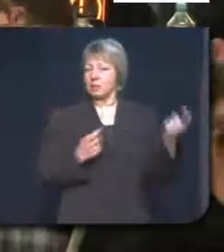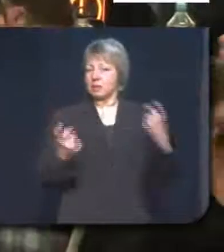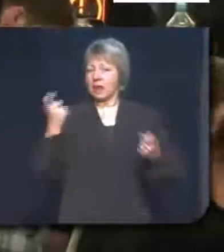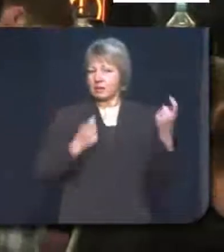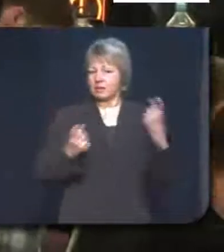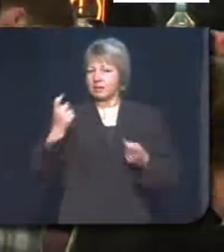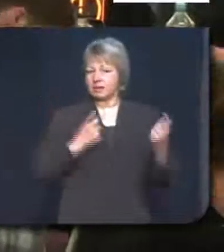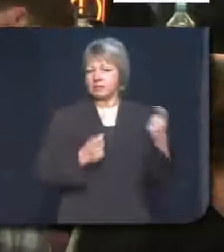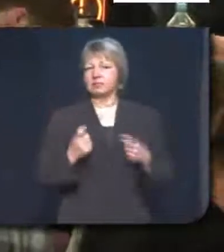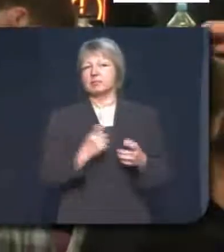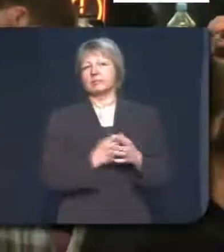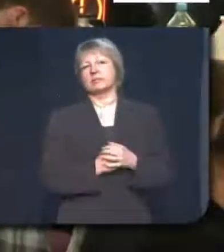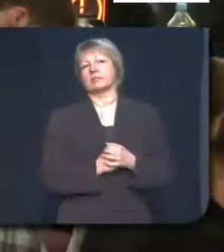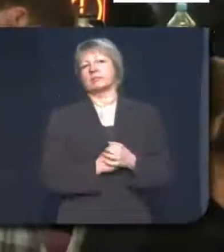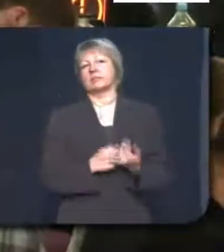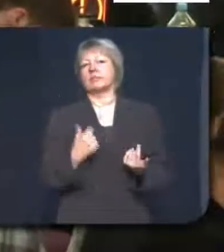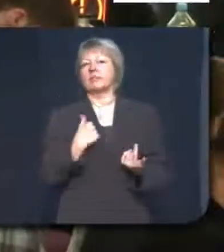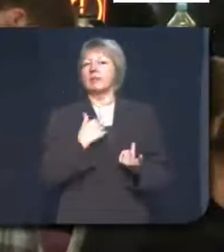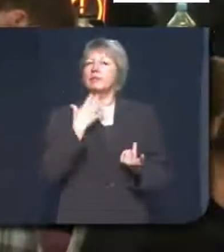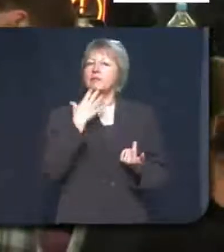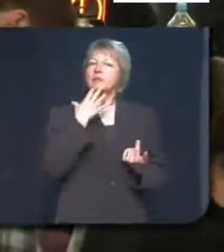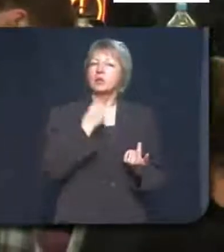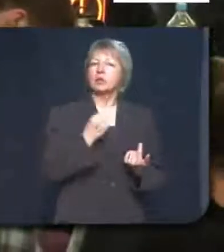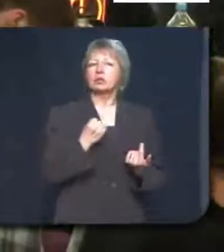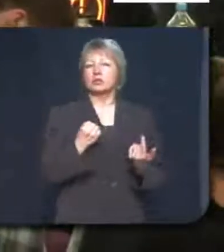also für eine Erleichterung